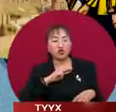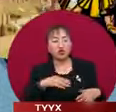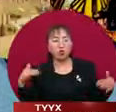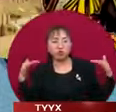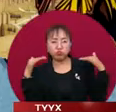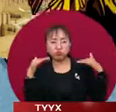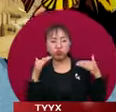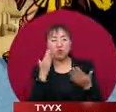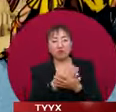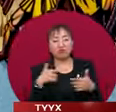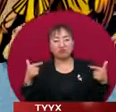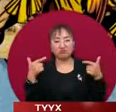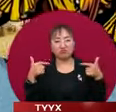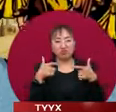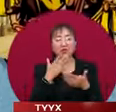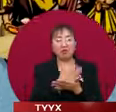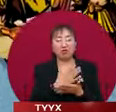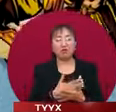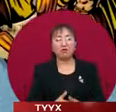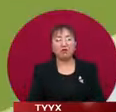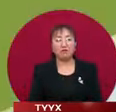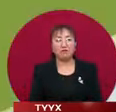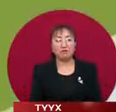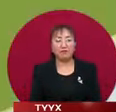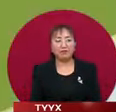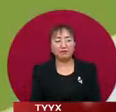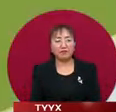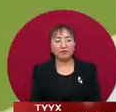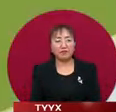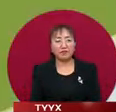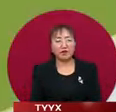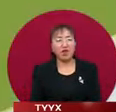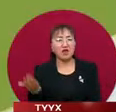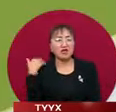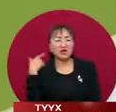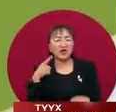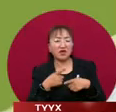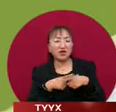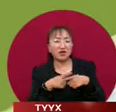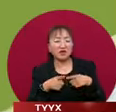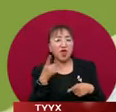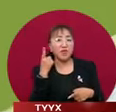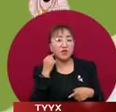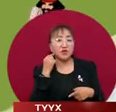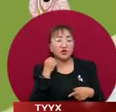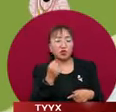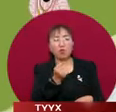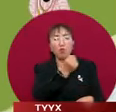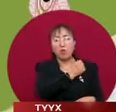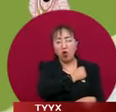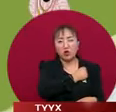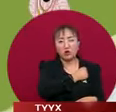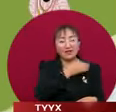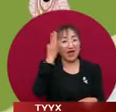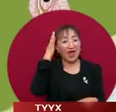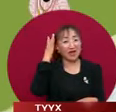нэгдэн өөр улстай бас дайцдаг байсан байгаа юм. Эртний Грект эмэгтэйчүүд, боолууд,